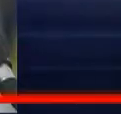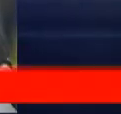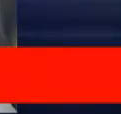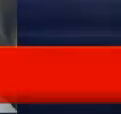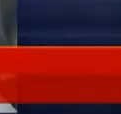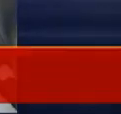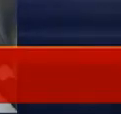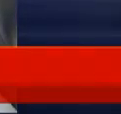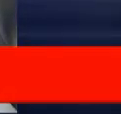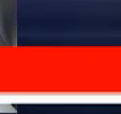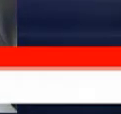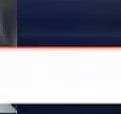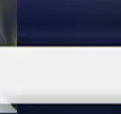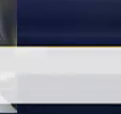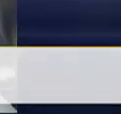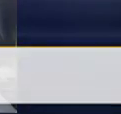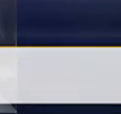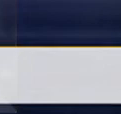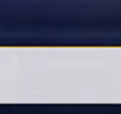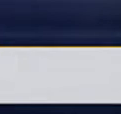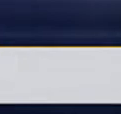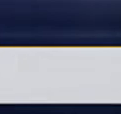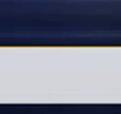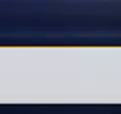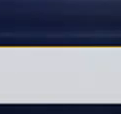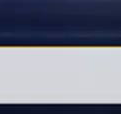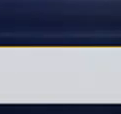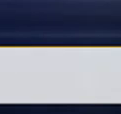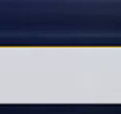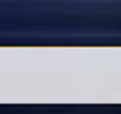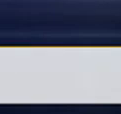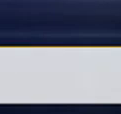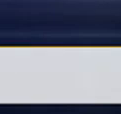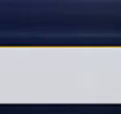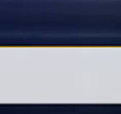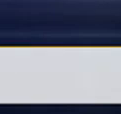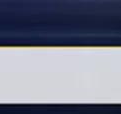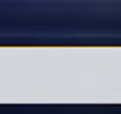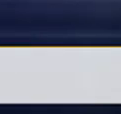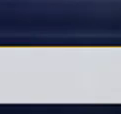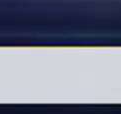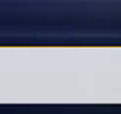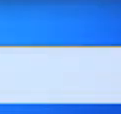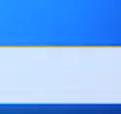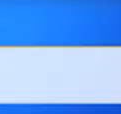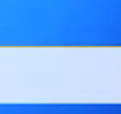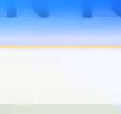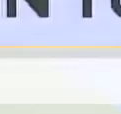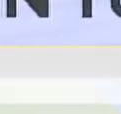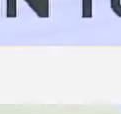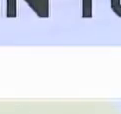Jun Tan Sri Dr Sulaiman Mahbub pemangku pengerusi fgv yang baharu